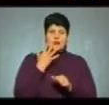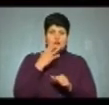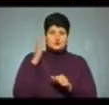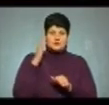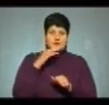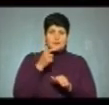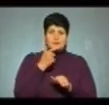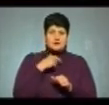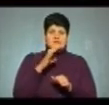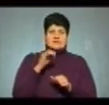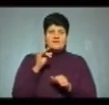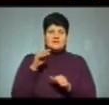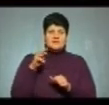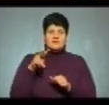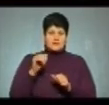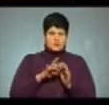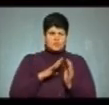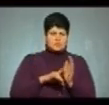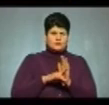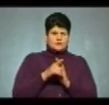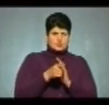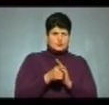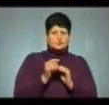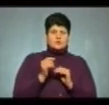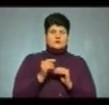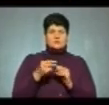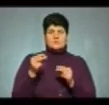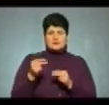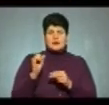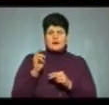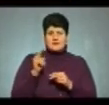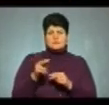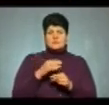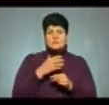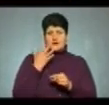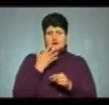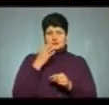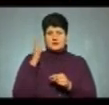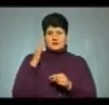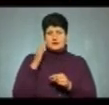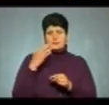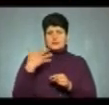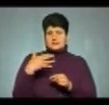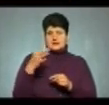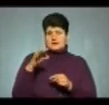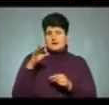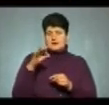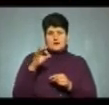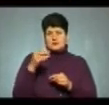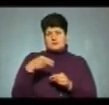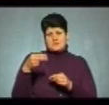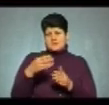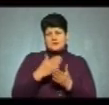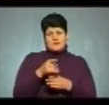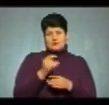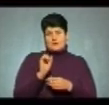пані Світлани, яка була на початку сюжету, є підписний акт, що температура гарячої води в даній квартирі 50 градусів. Є підпис пані Світлани в